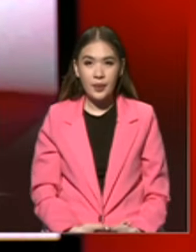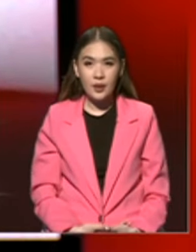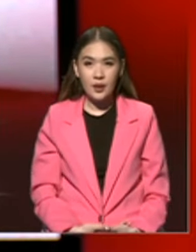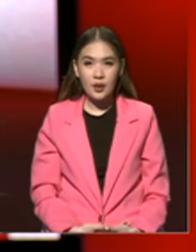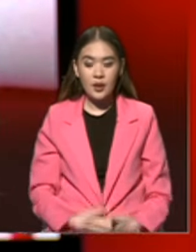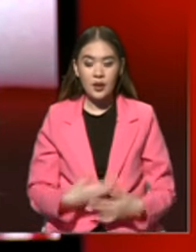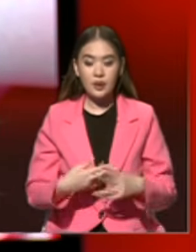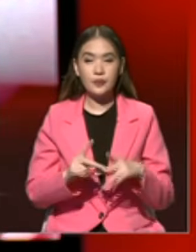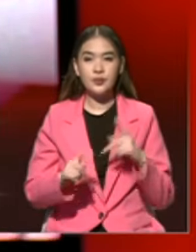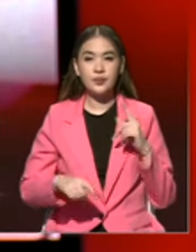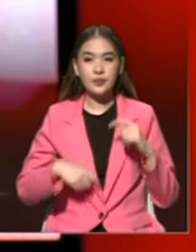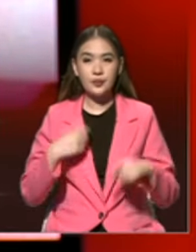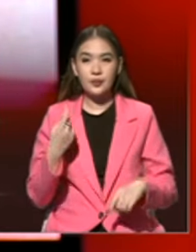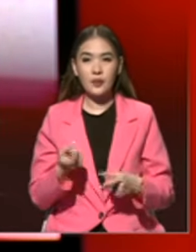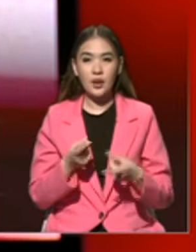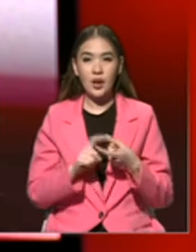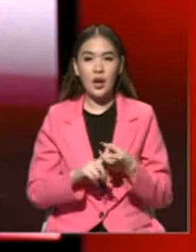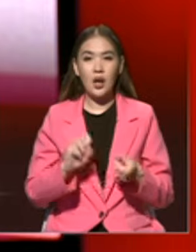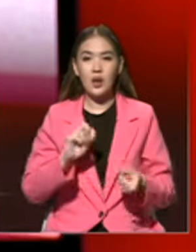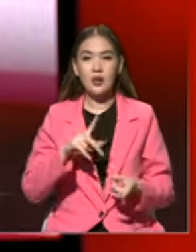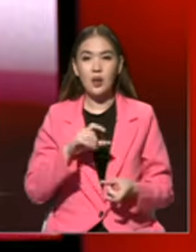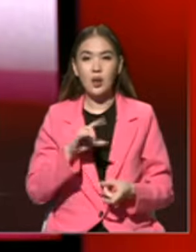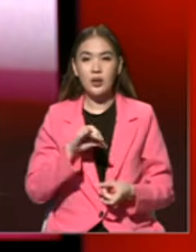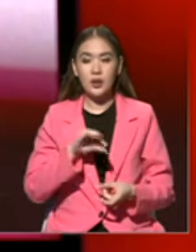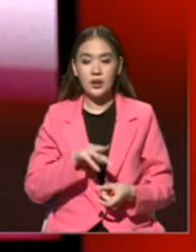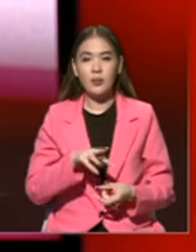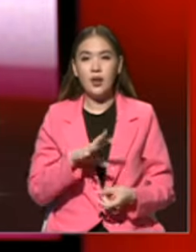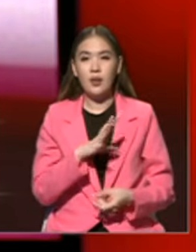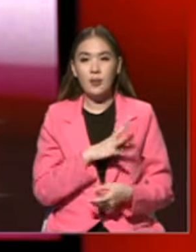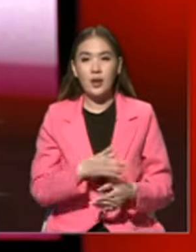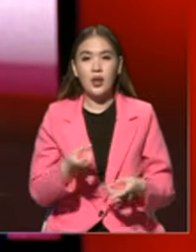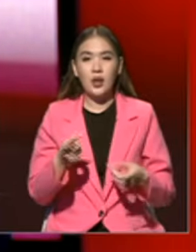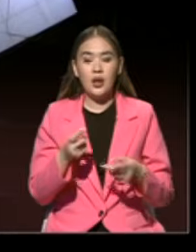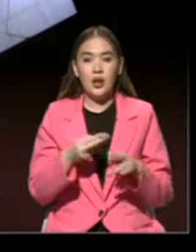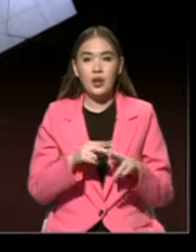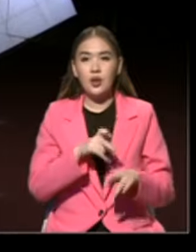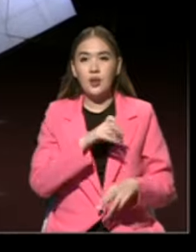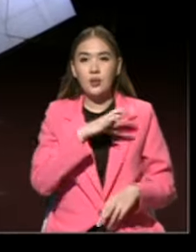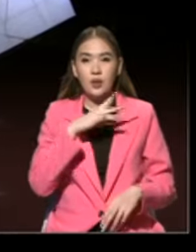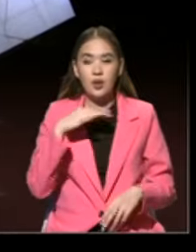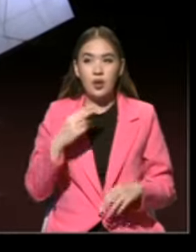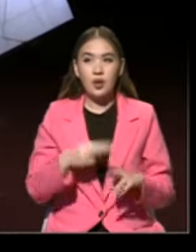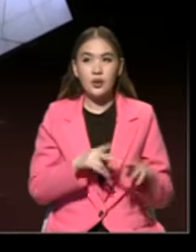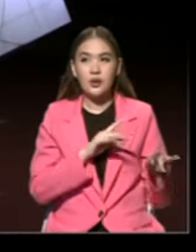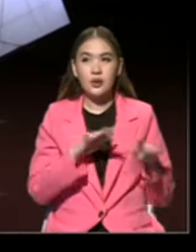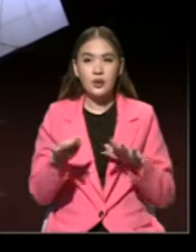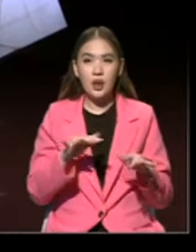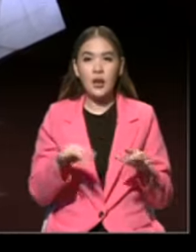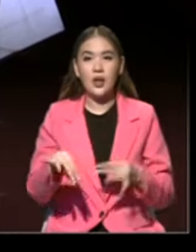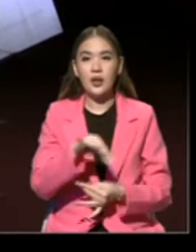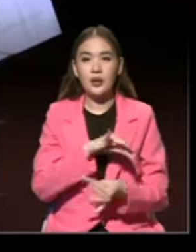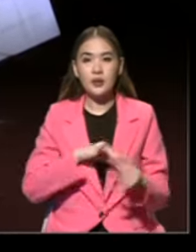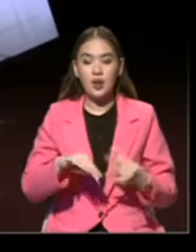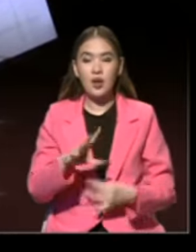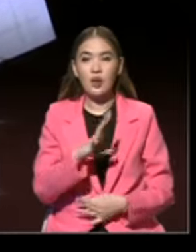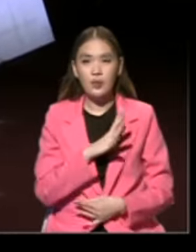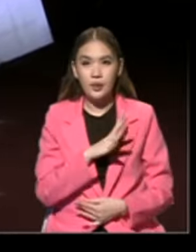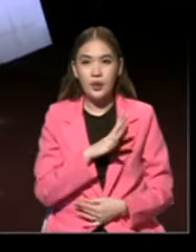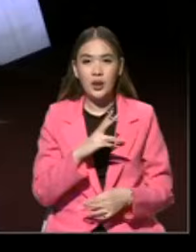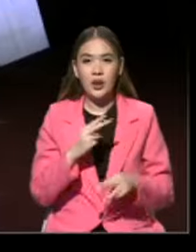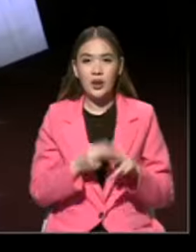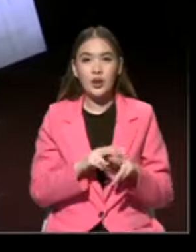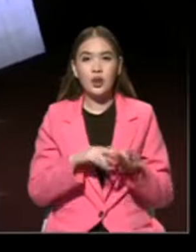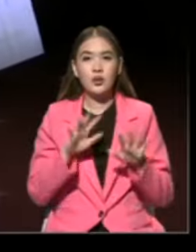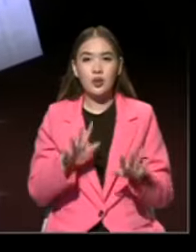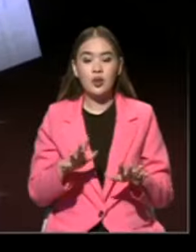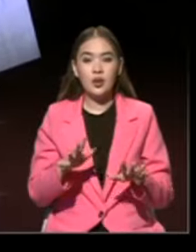өліксесін шығынын өтеу алгоритм бекітілді. Ол жерде жаңағы көптеген ақпарат құралдарында әңгімелер жүріп жатыр. Тек қана